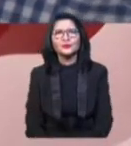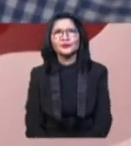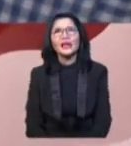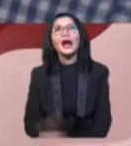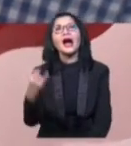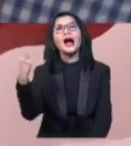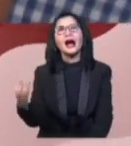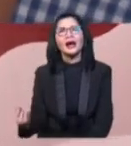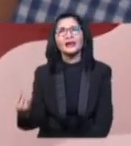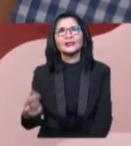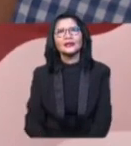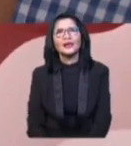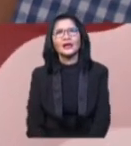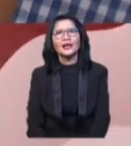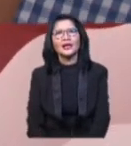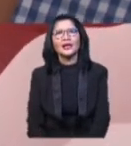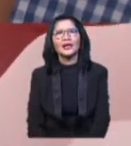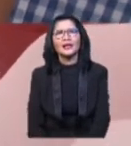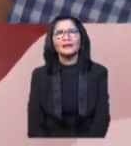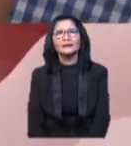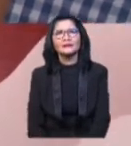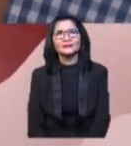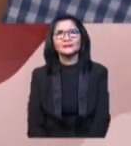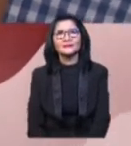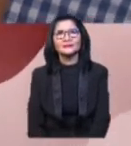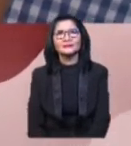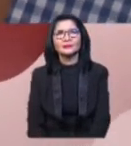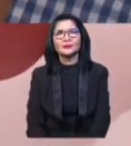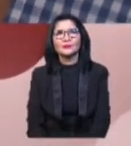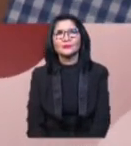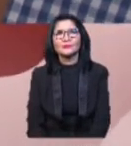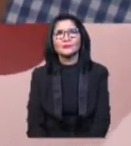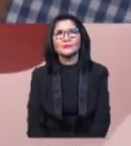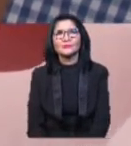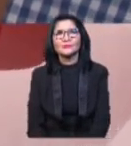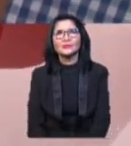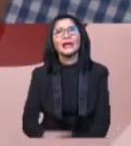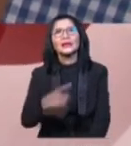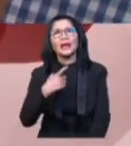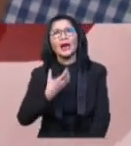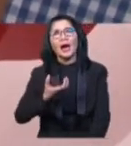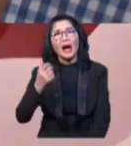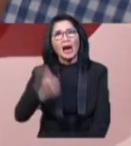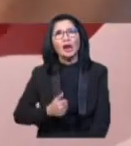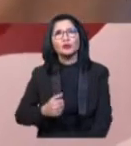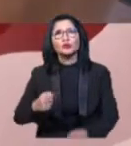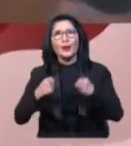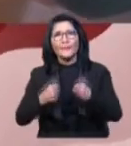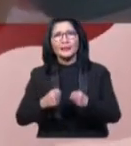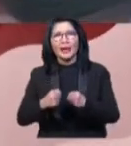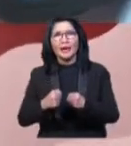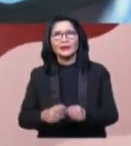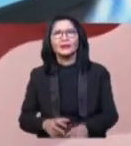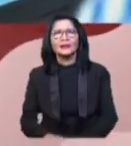Sampailah akhirnya kita mendapatkan yang biasanya orang-orang pahami di pandemi, cara kita bertahan tentunya amankan cash flow